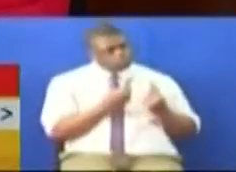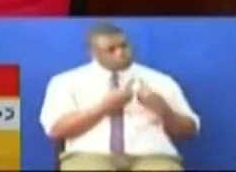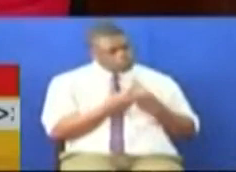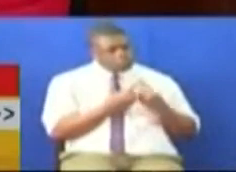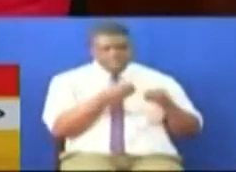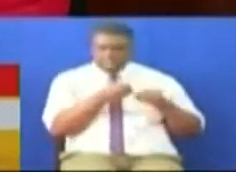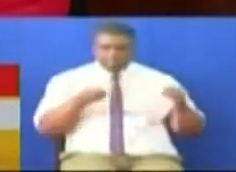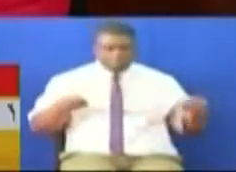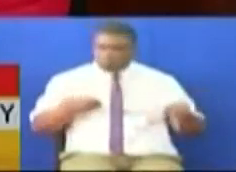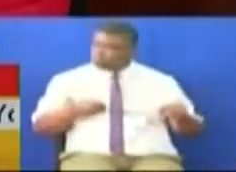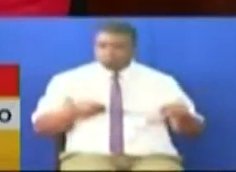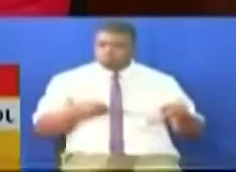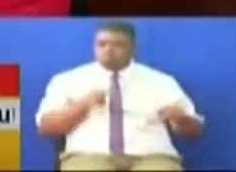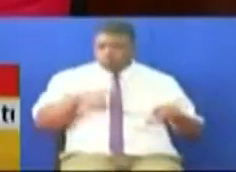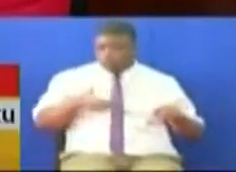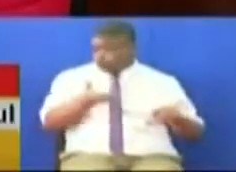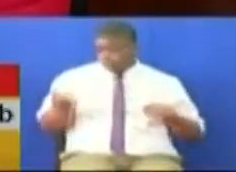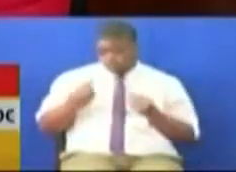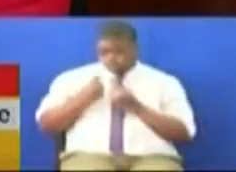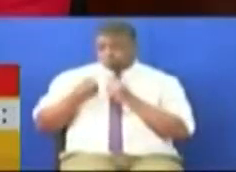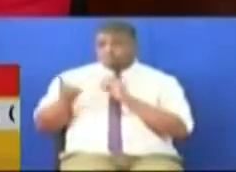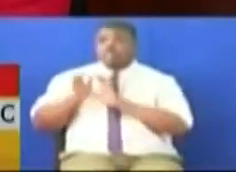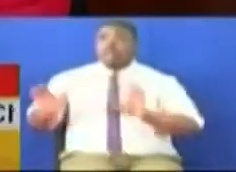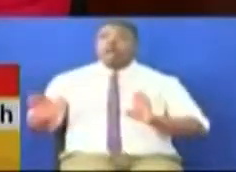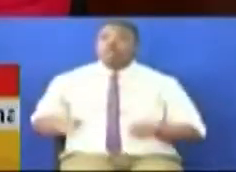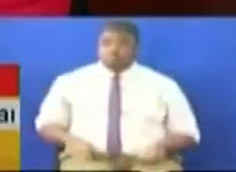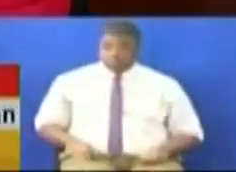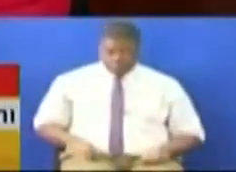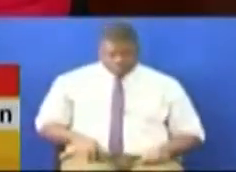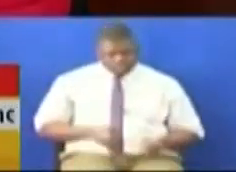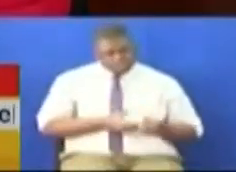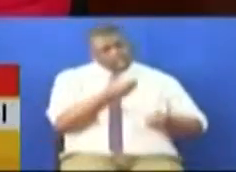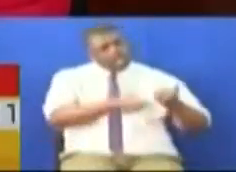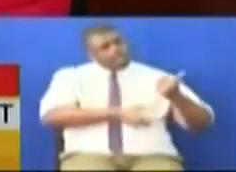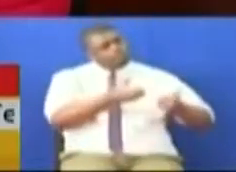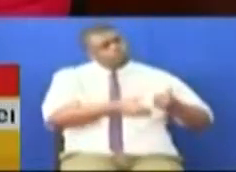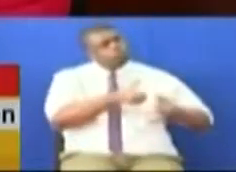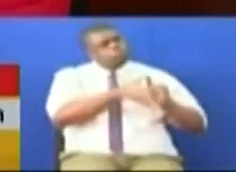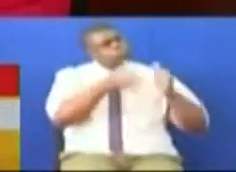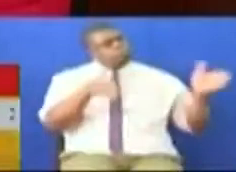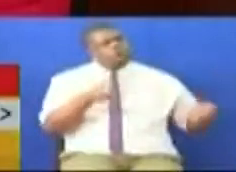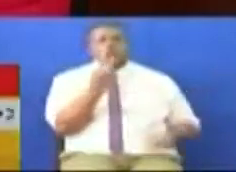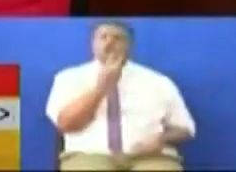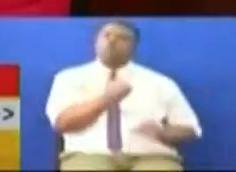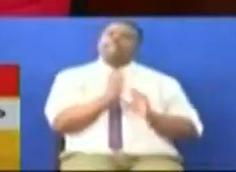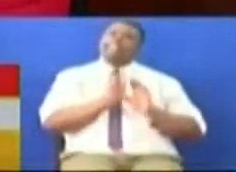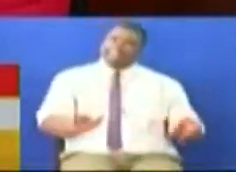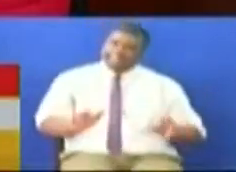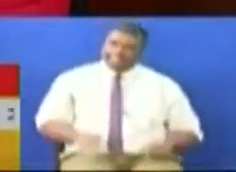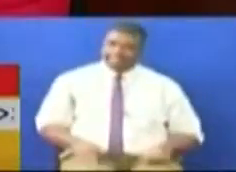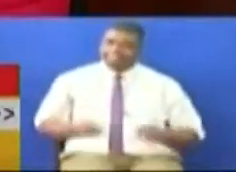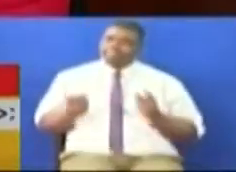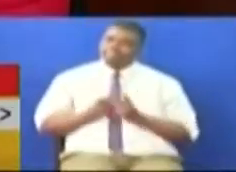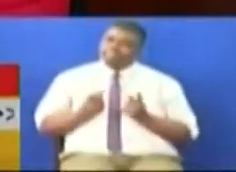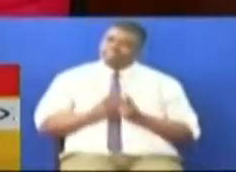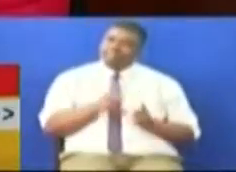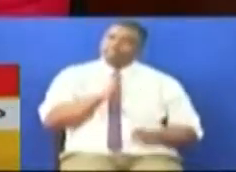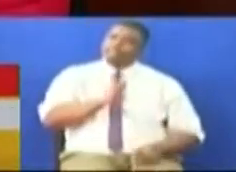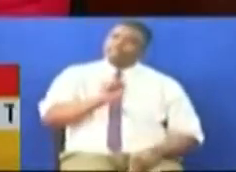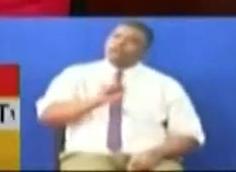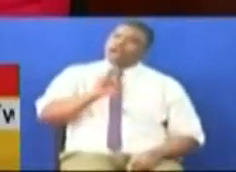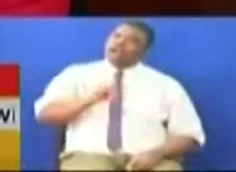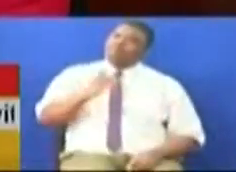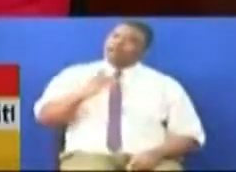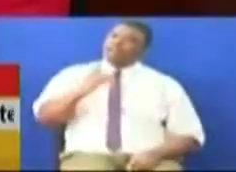wameshaiongelea. Tunaona kwamba ni changamoto kubwa sana. Sio hiyo tu, lakini pia wamekuwa na bando mbalimbali ambazo wanazitoa kama bonus